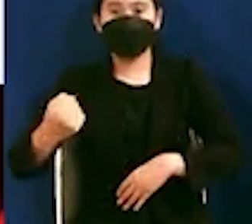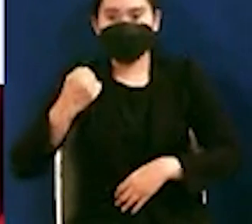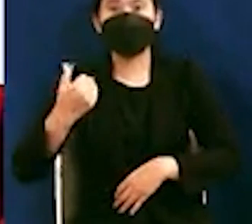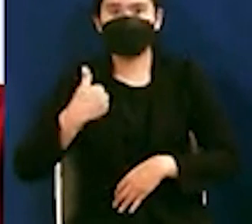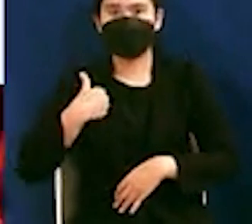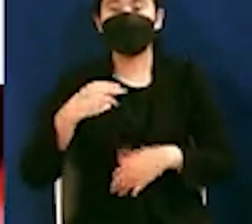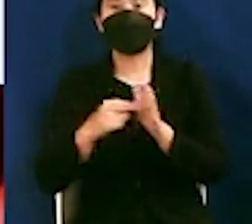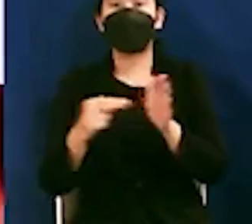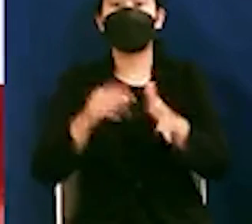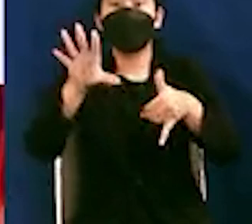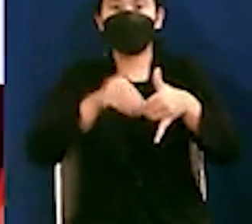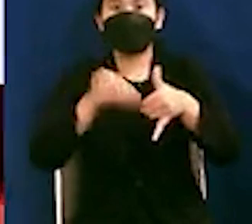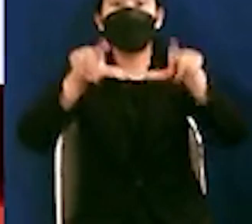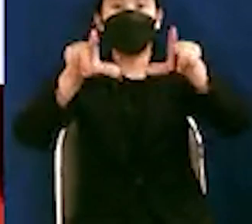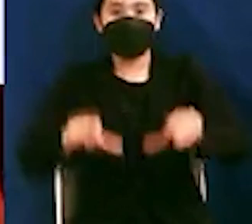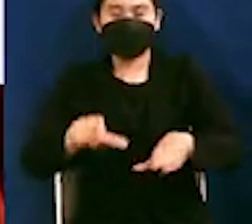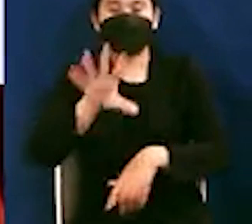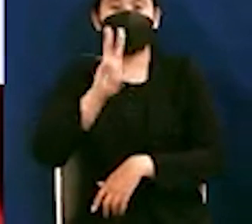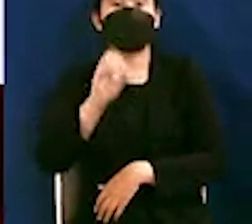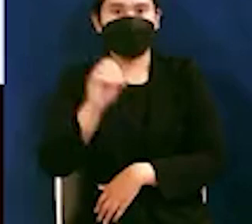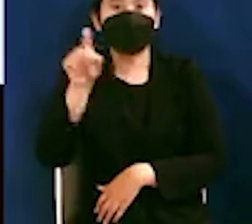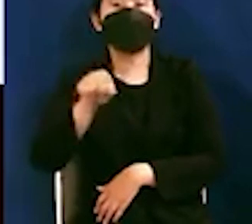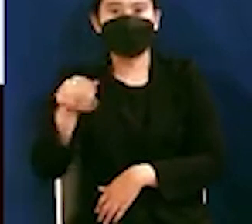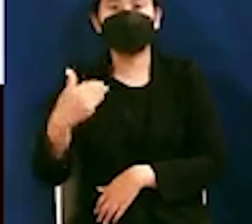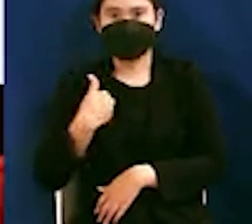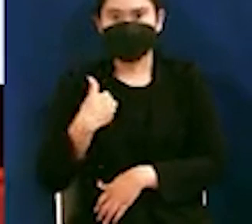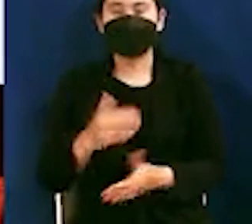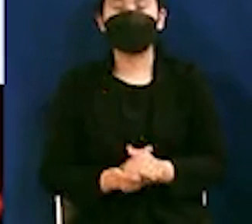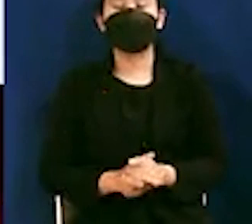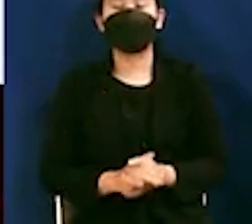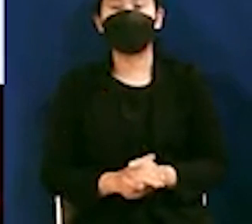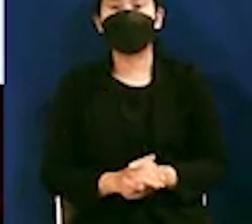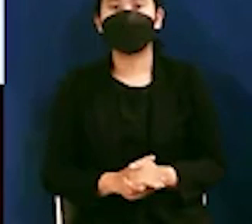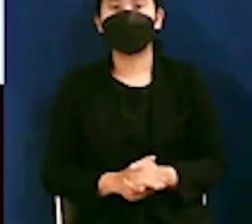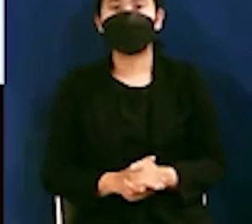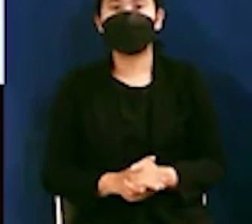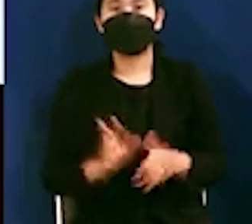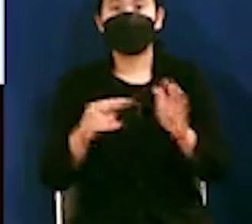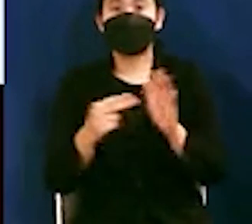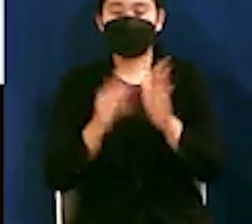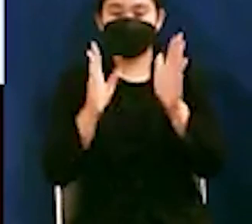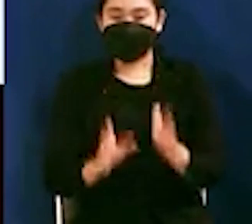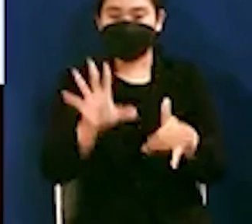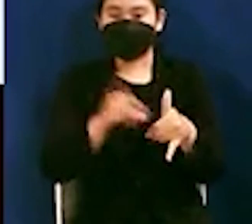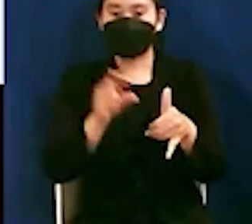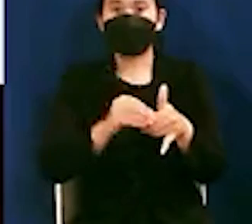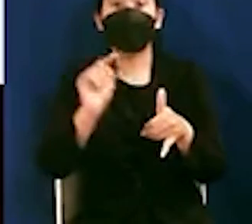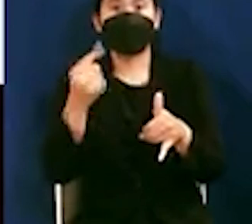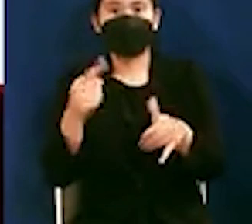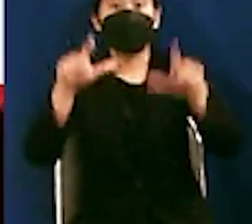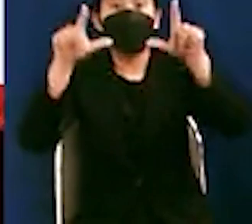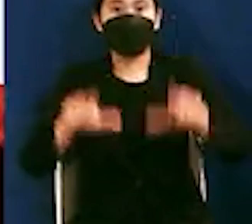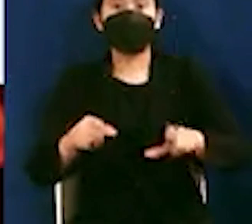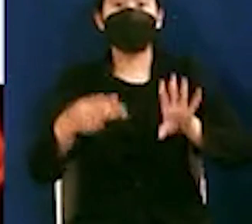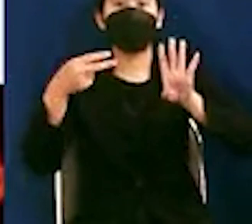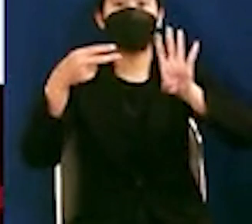ติดเชื้อลงได้ 20% เป็นเวลานาน1เดือนนะครับตัวเลขของผู้ที่ติดเชื้อรายใหม่รายวันจะลดลงจาก